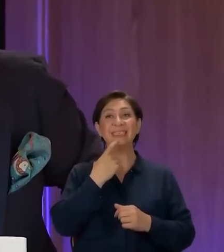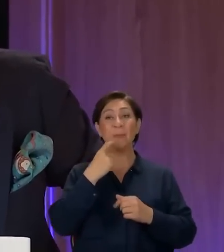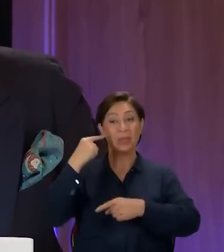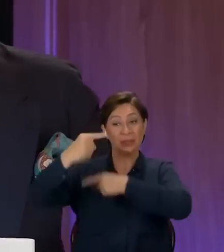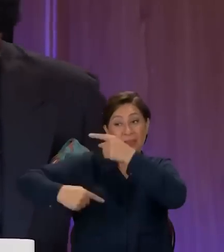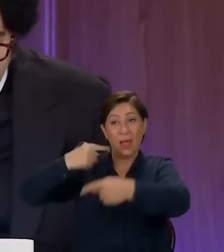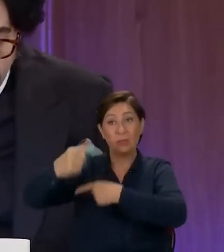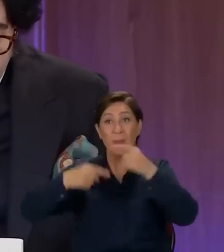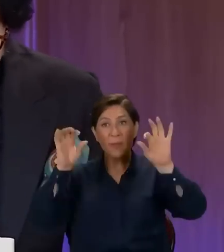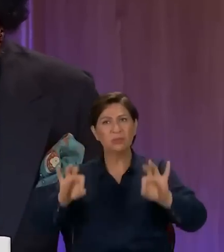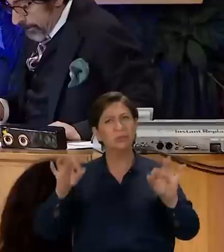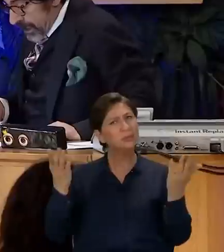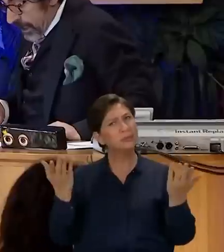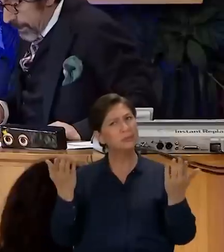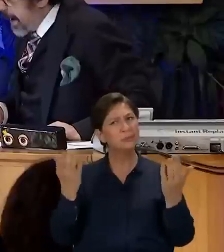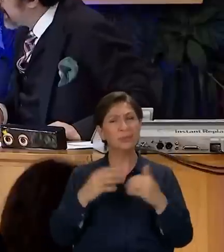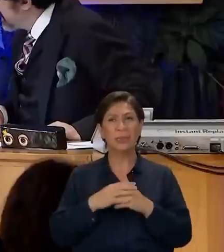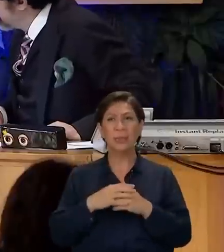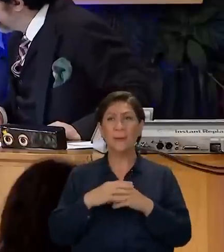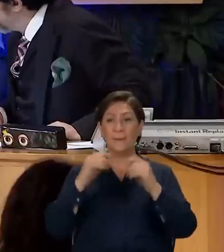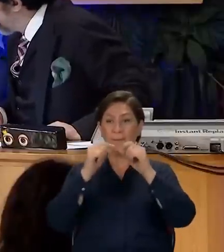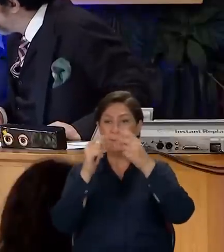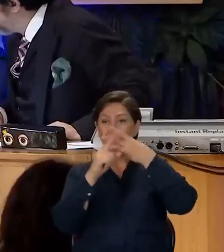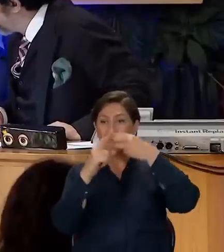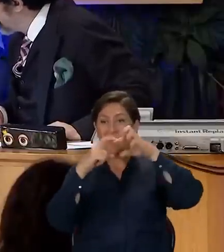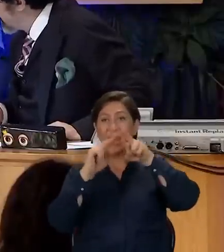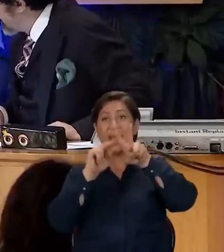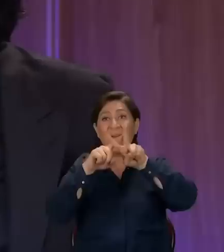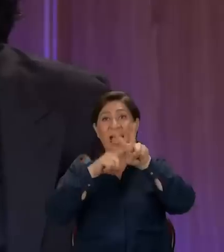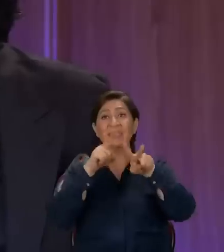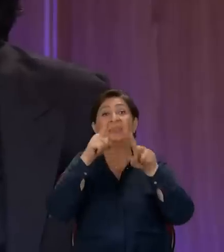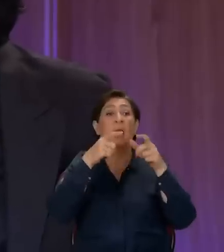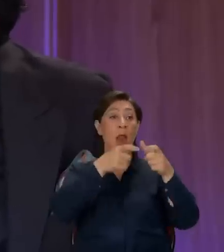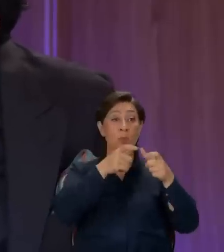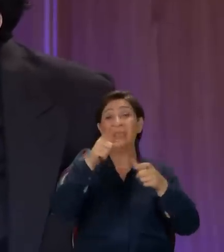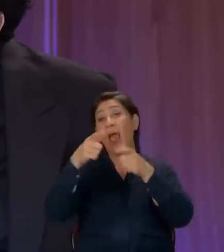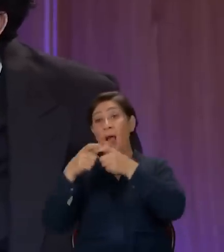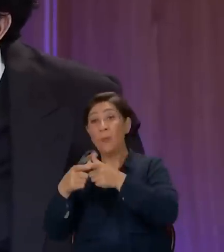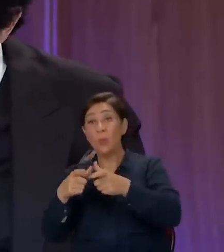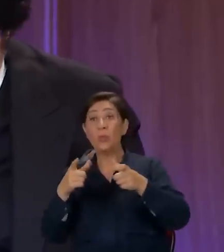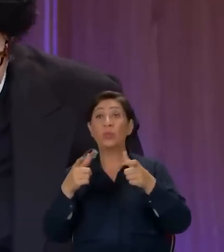trend mi başladı? Çünkü Berkay'ın albümü de senin albümün de galiba